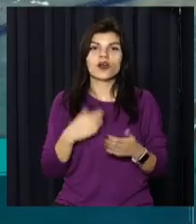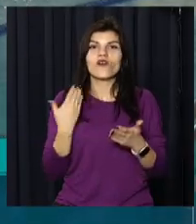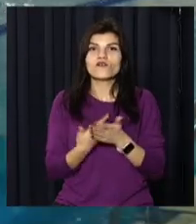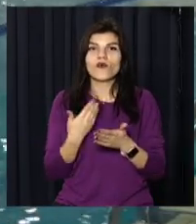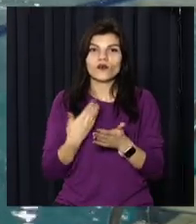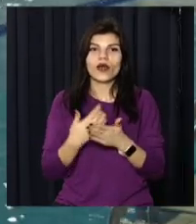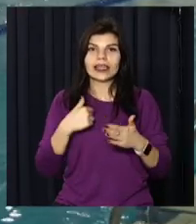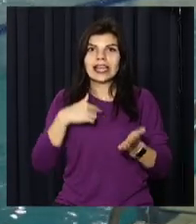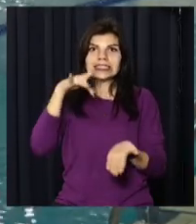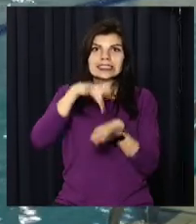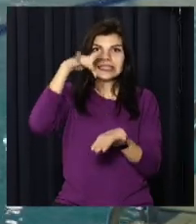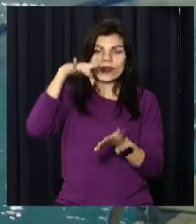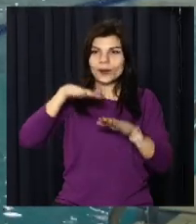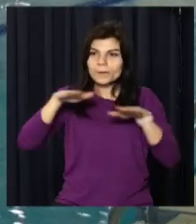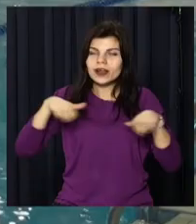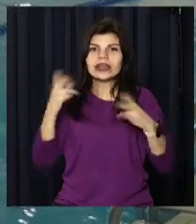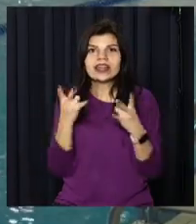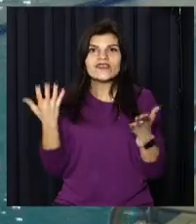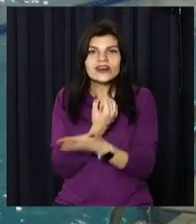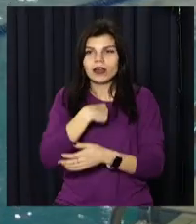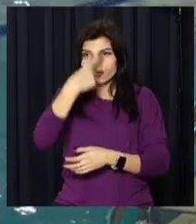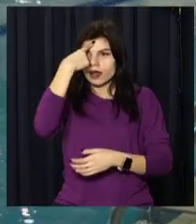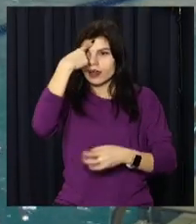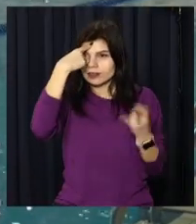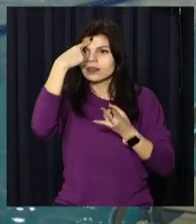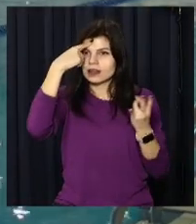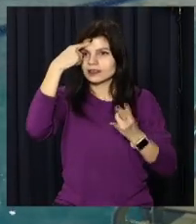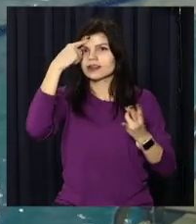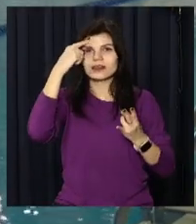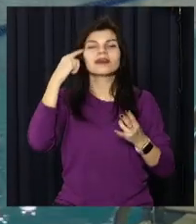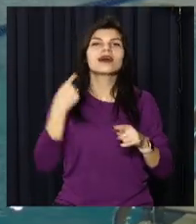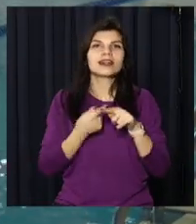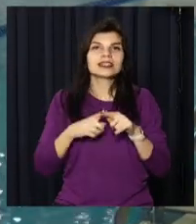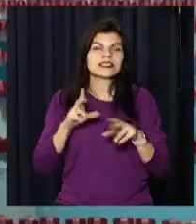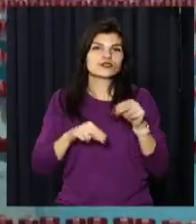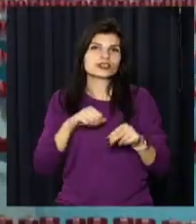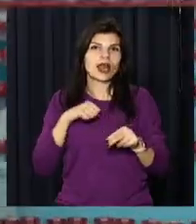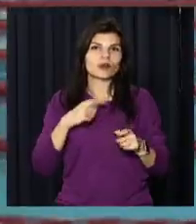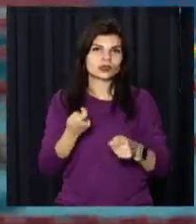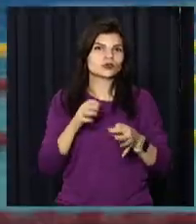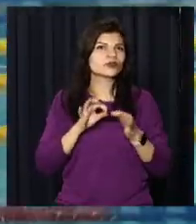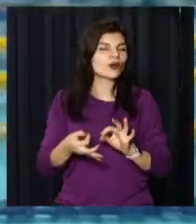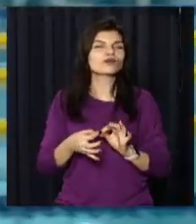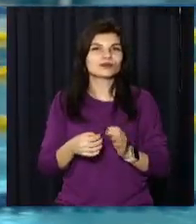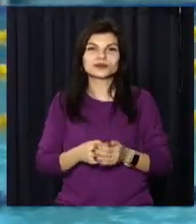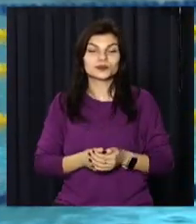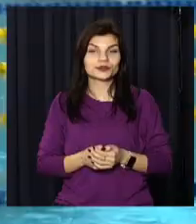по центральній дорожці по четвертій і треба виграти. Наверное, це найтяжчіше, що було.